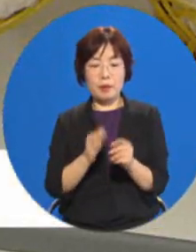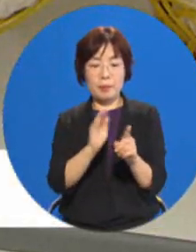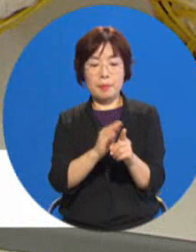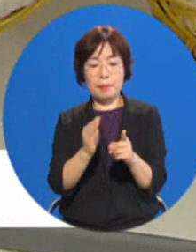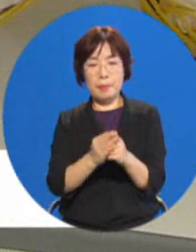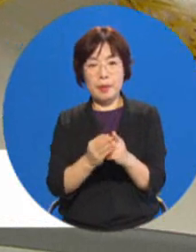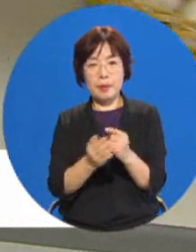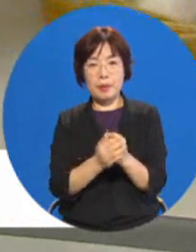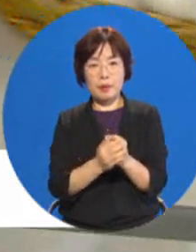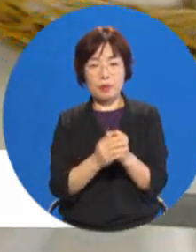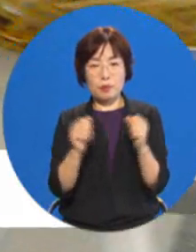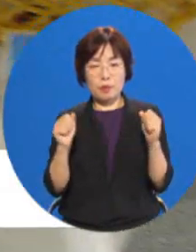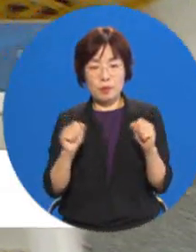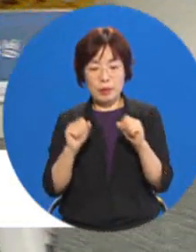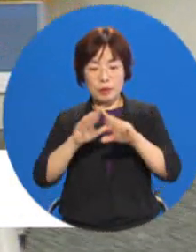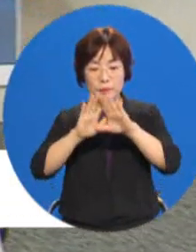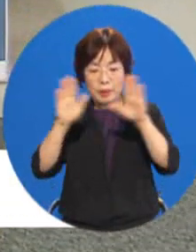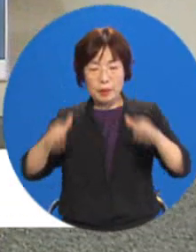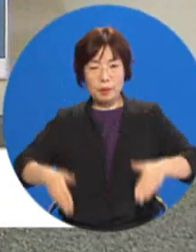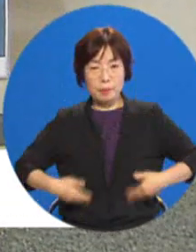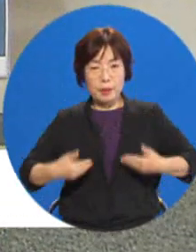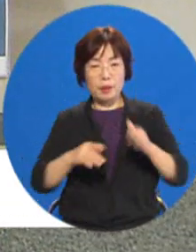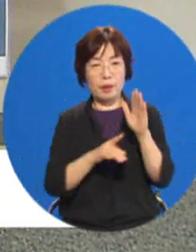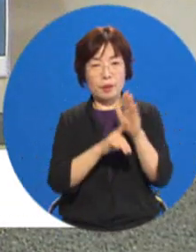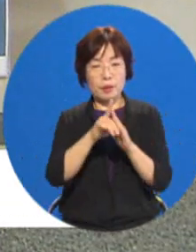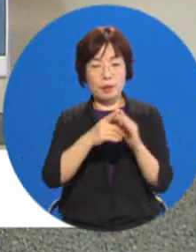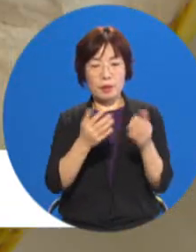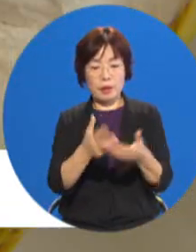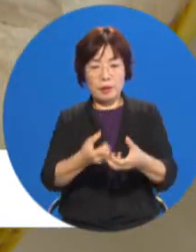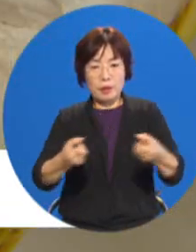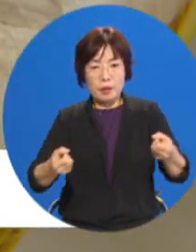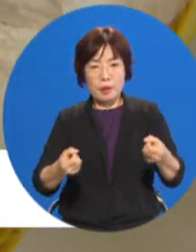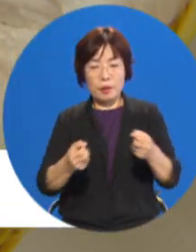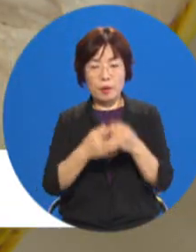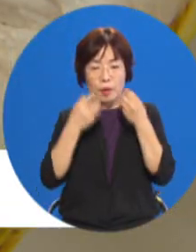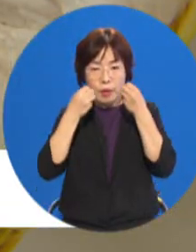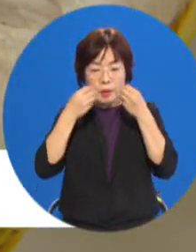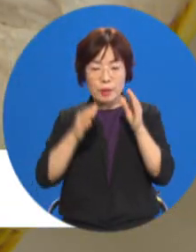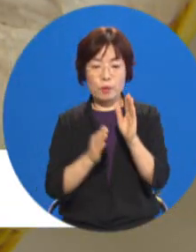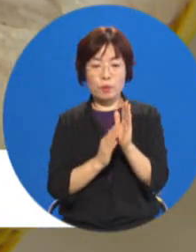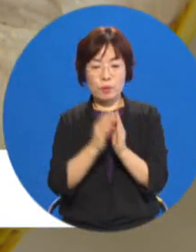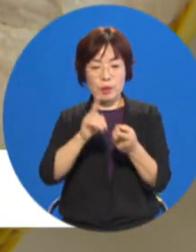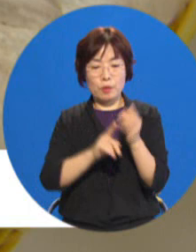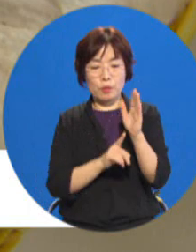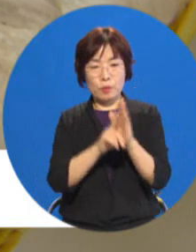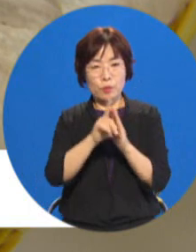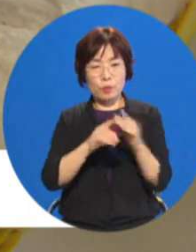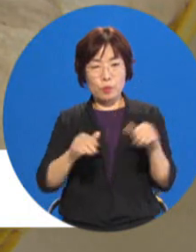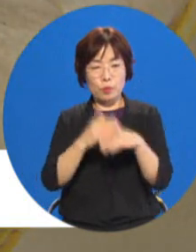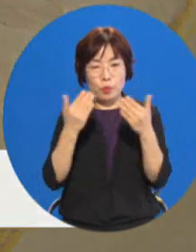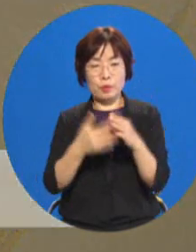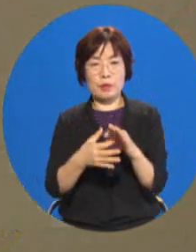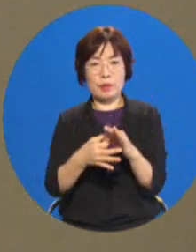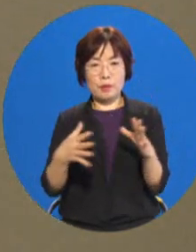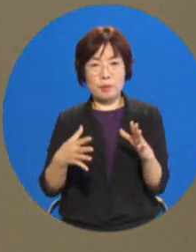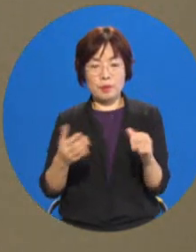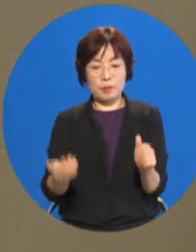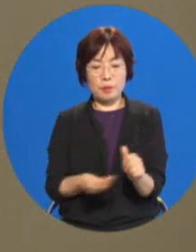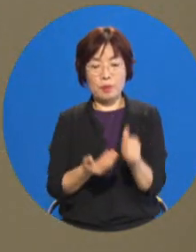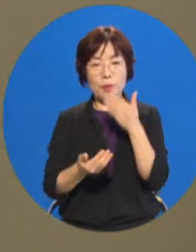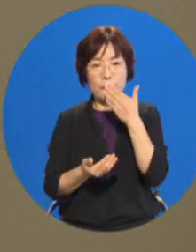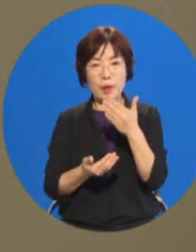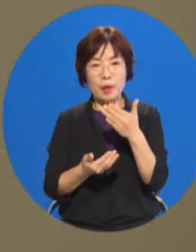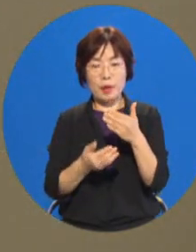통상 난지, 한지형 등 기후에 따라 구분해 키우는데 신품종 홍산은 전초로 재배가 가능하고 시험